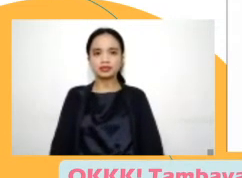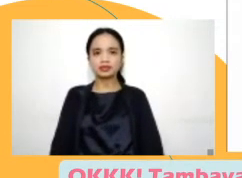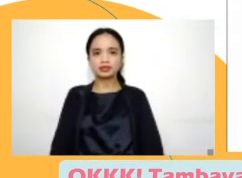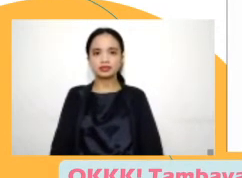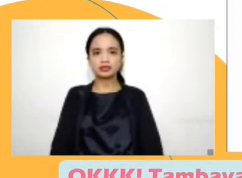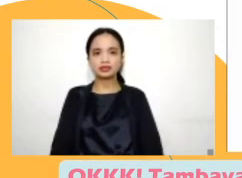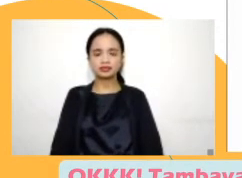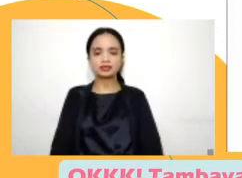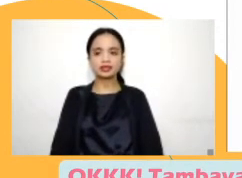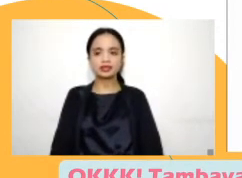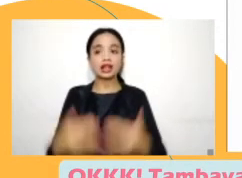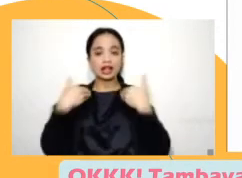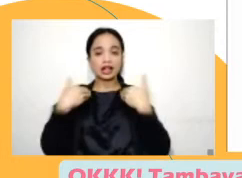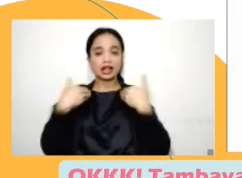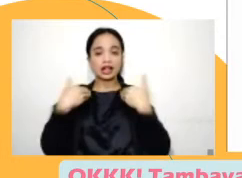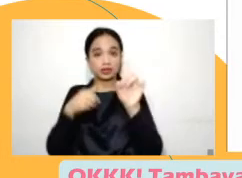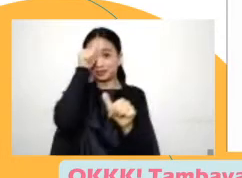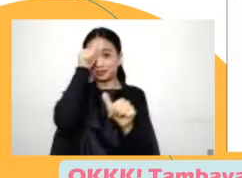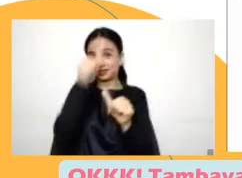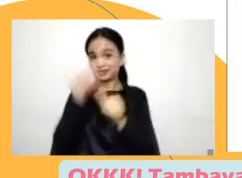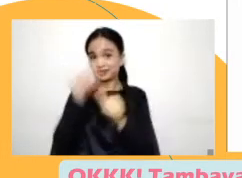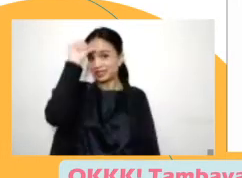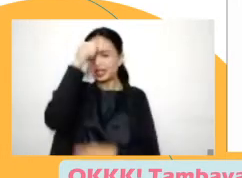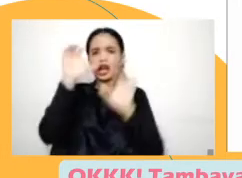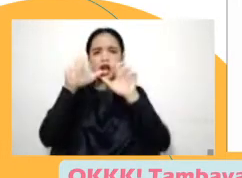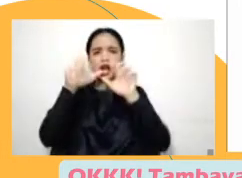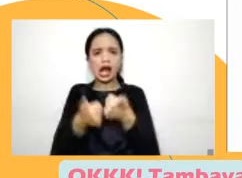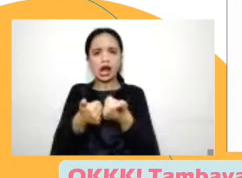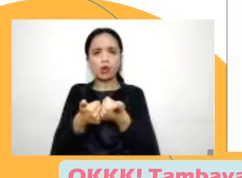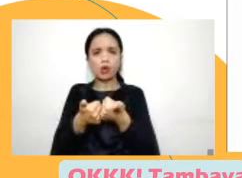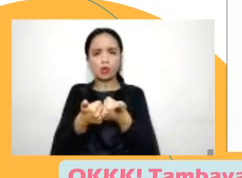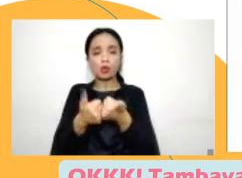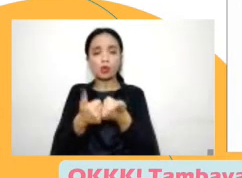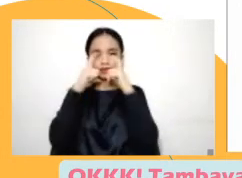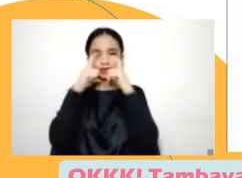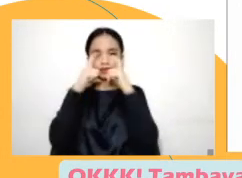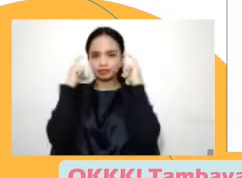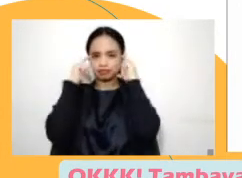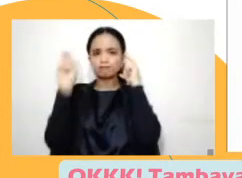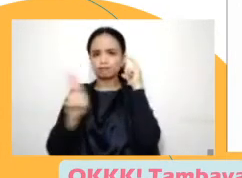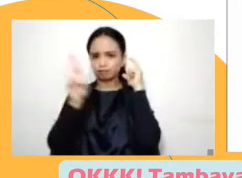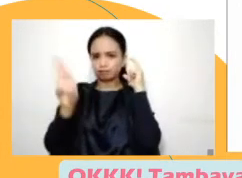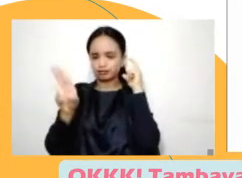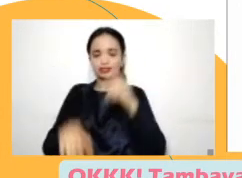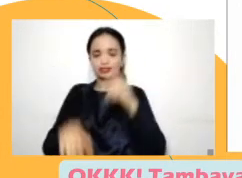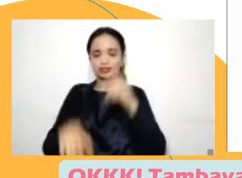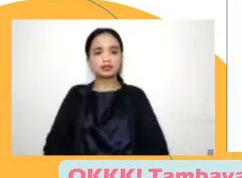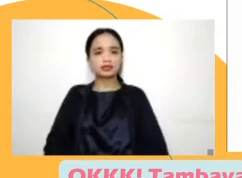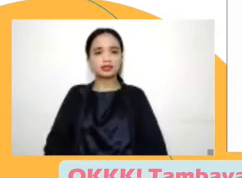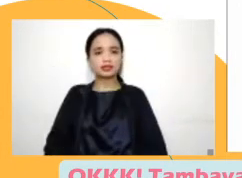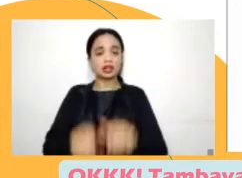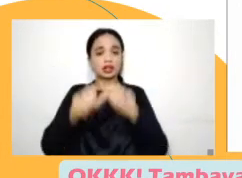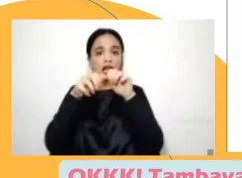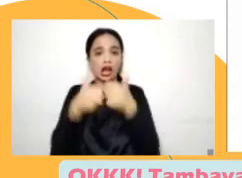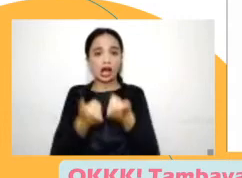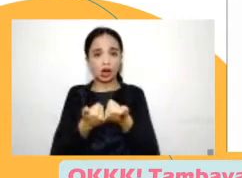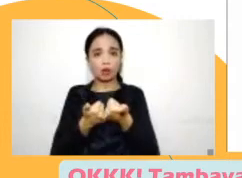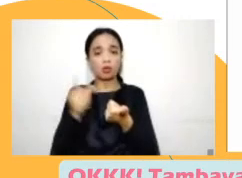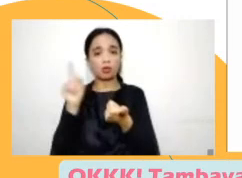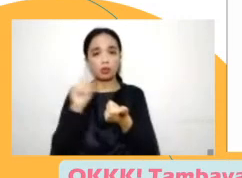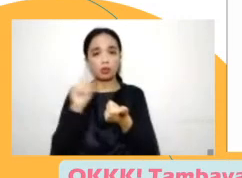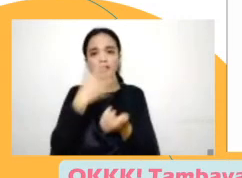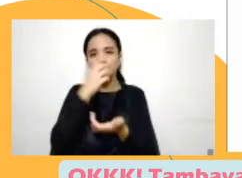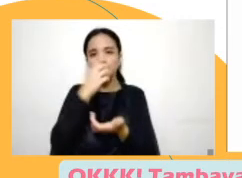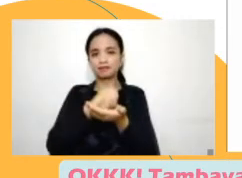Nandiyan din po yung paalala paano magsuot ng tama ng mask. Siyempre, paano din po ito i-dispose after.